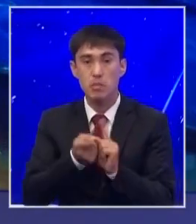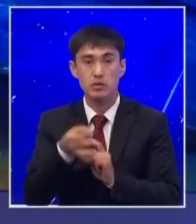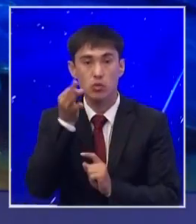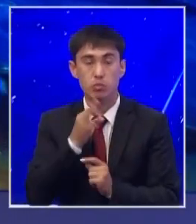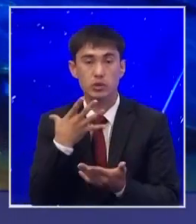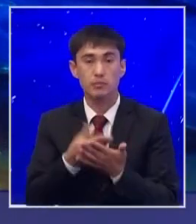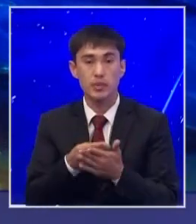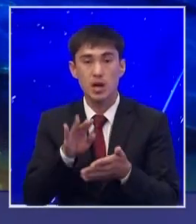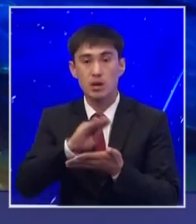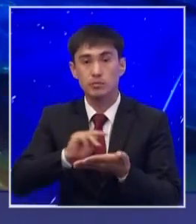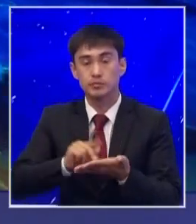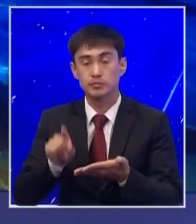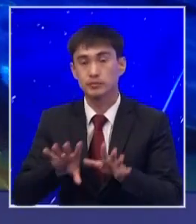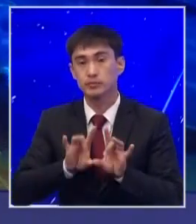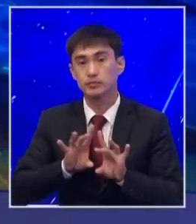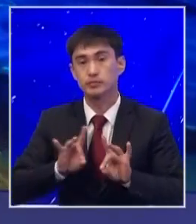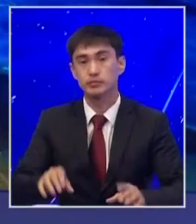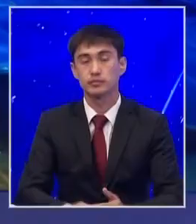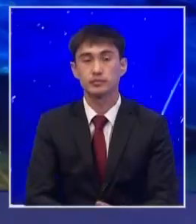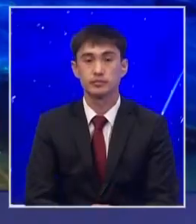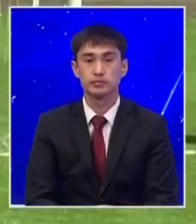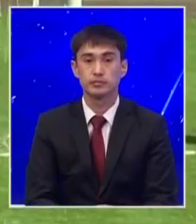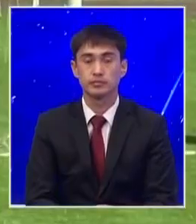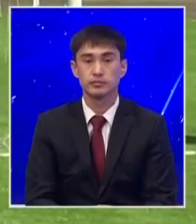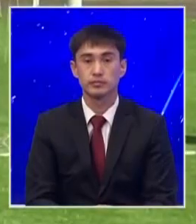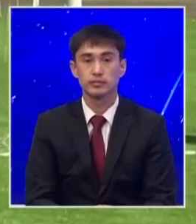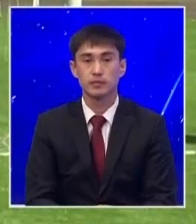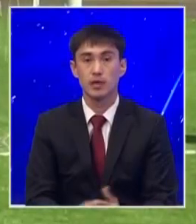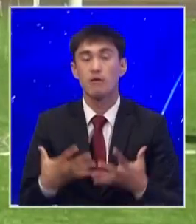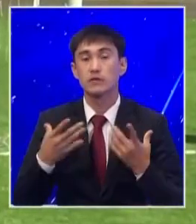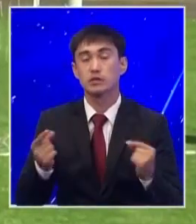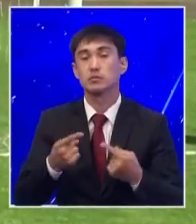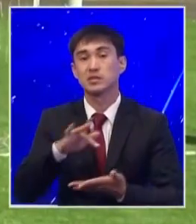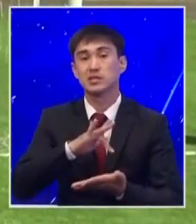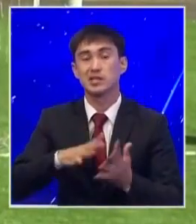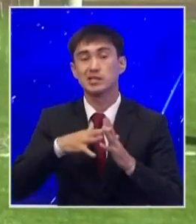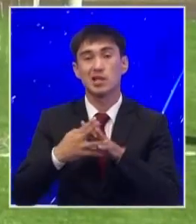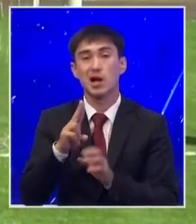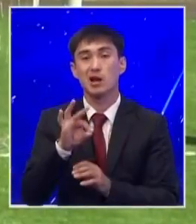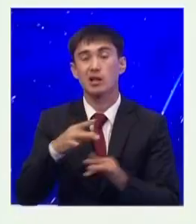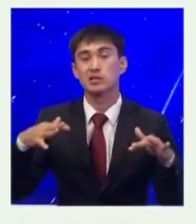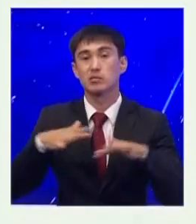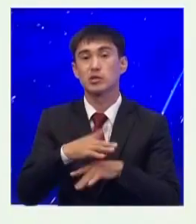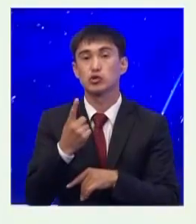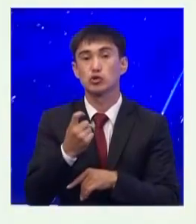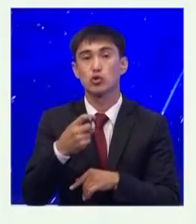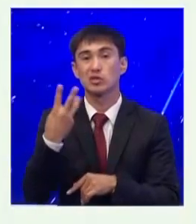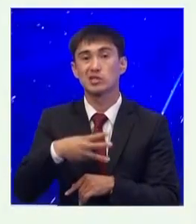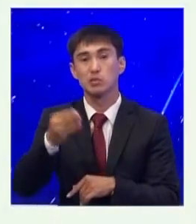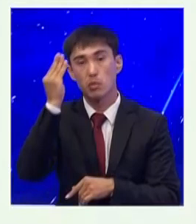обменивались опытом. Тему продолжит наш корреспондент. В оздоровительном центре села Каргалы собрались более